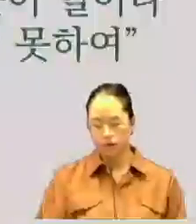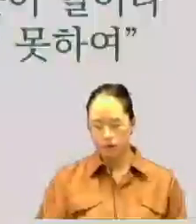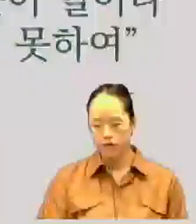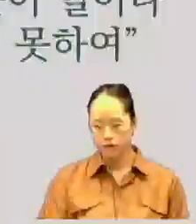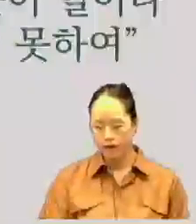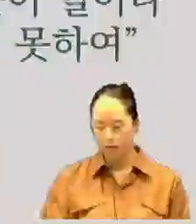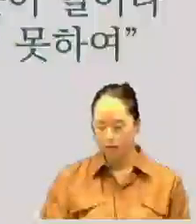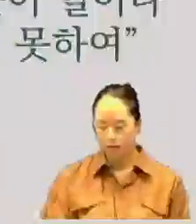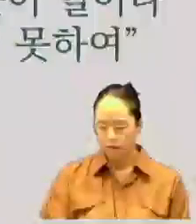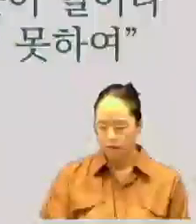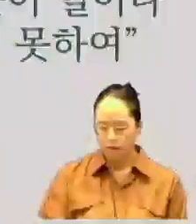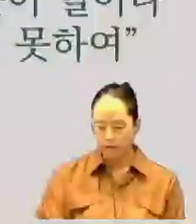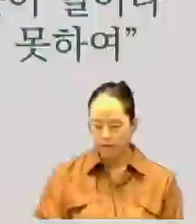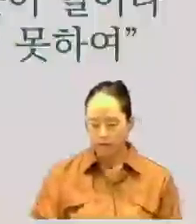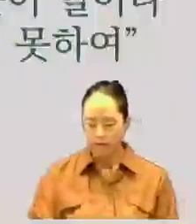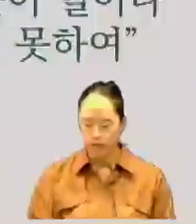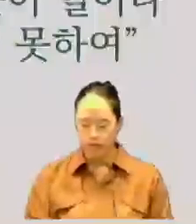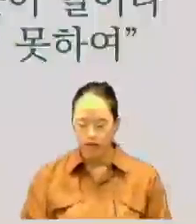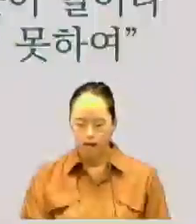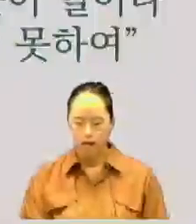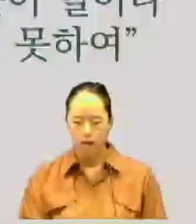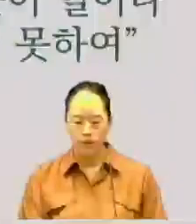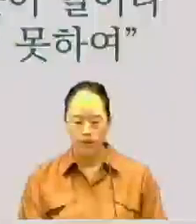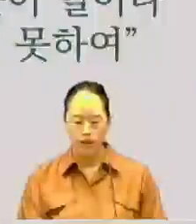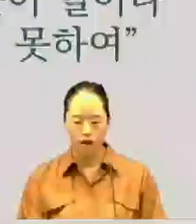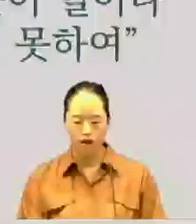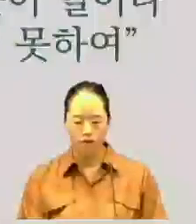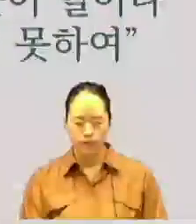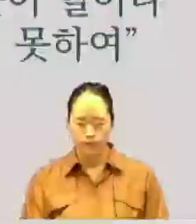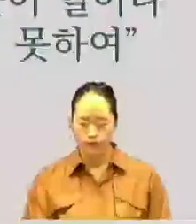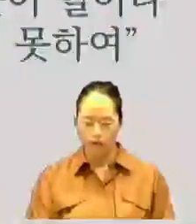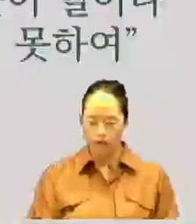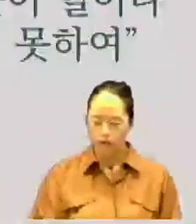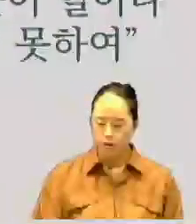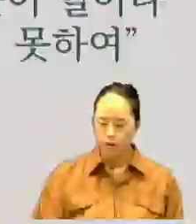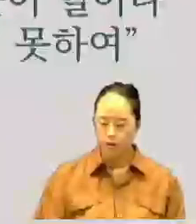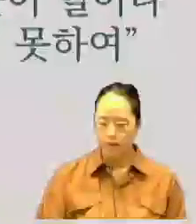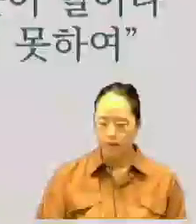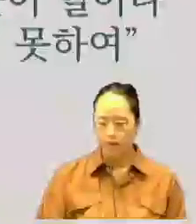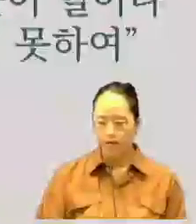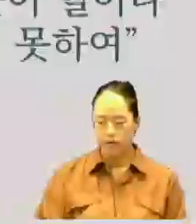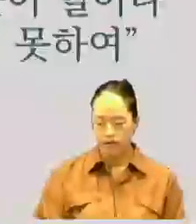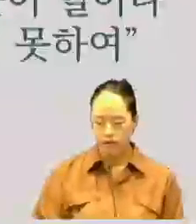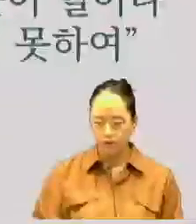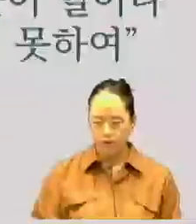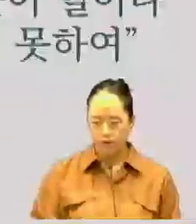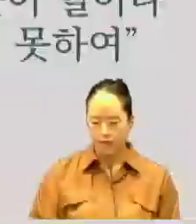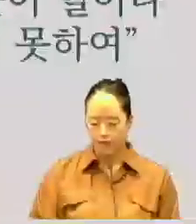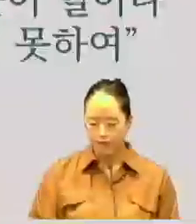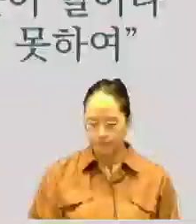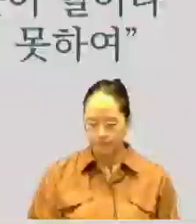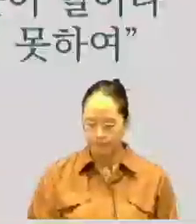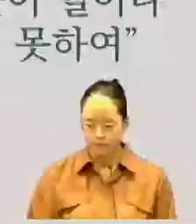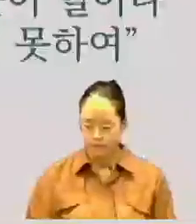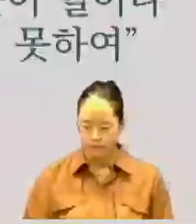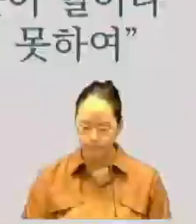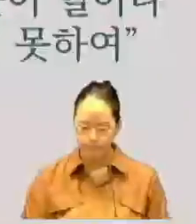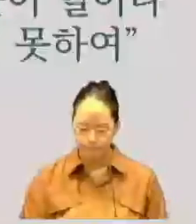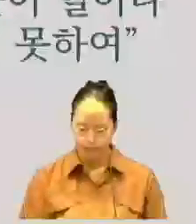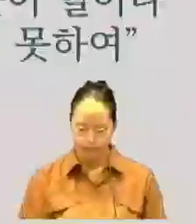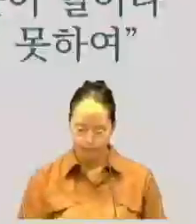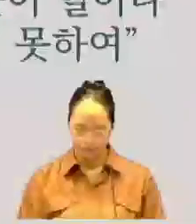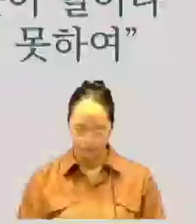这里边提到了这个传福音的辩论，到底神是不是真实的呢？到底圣经是不